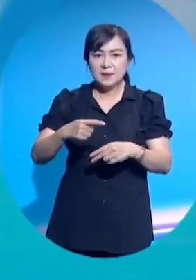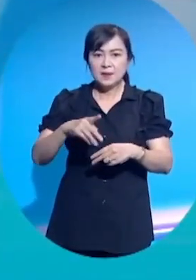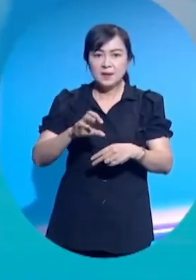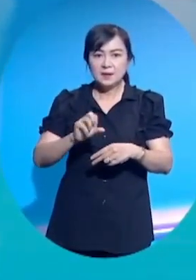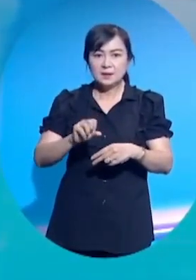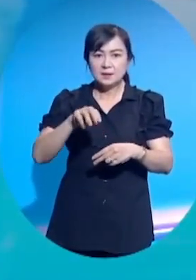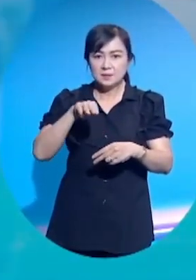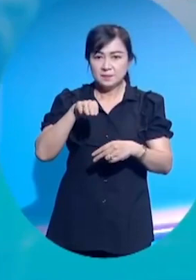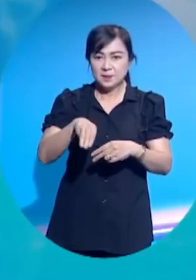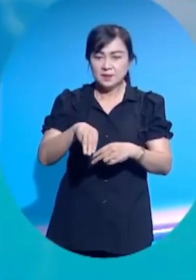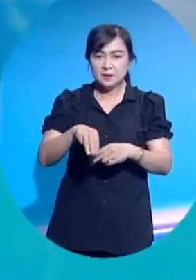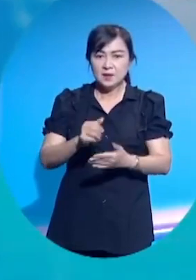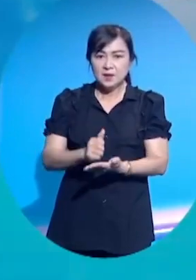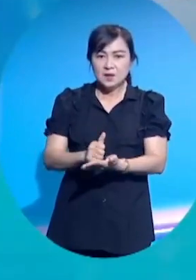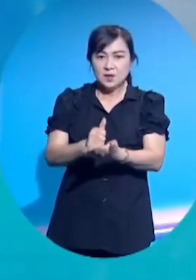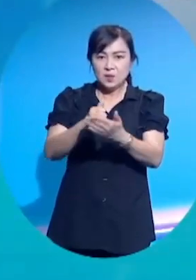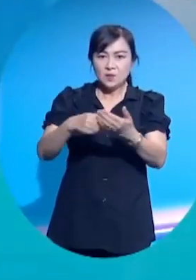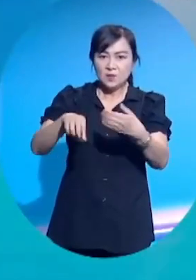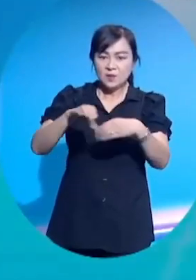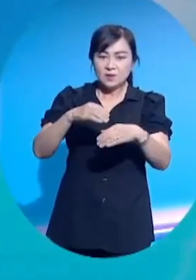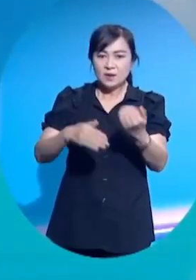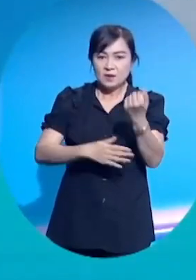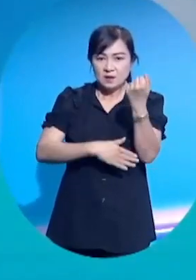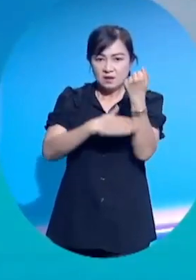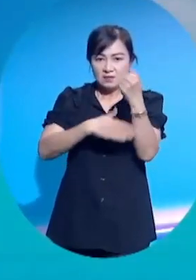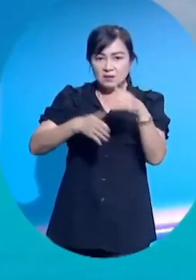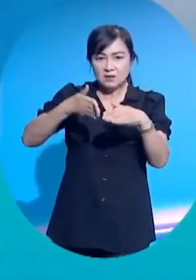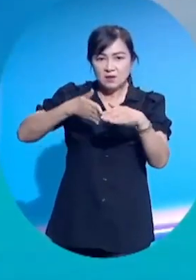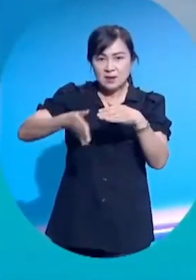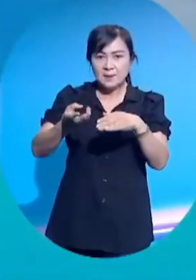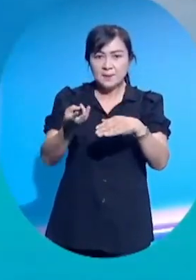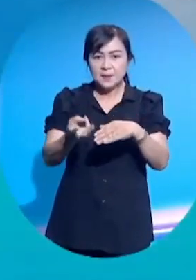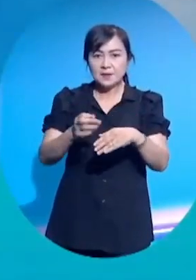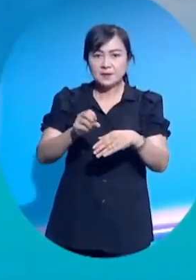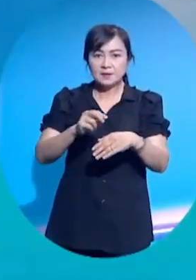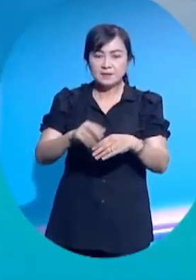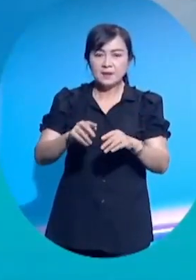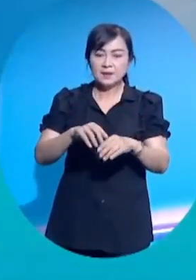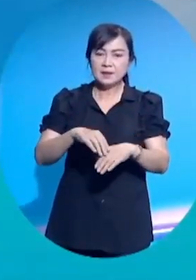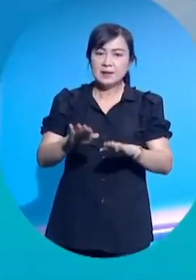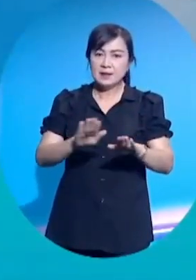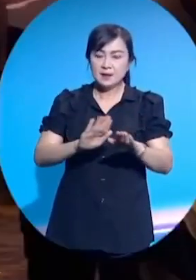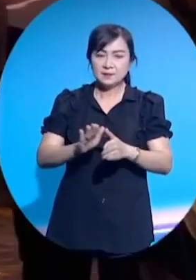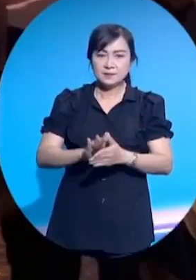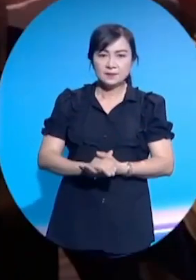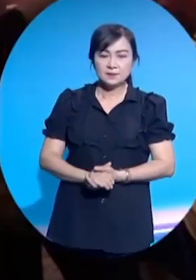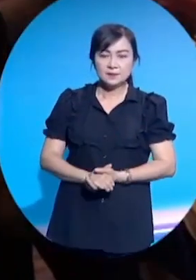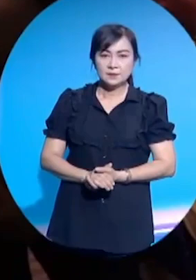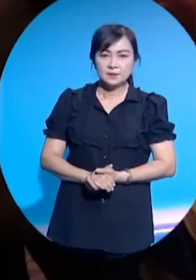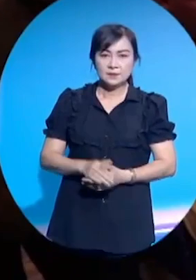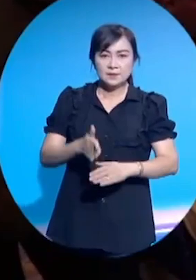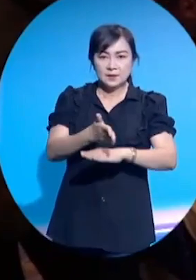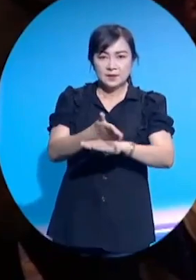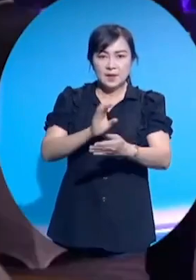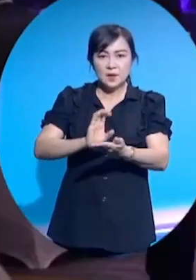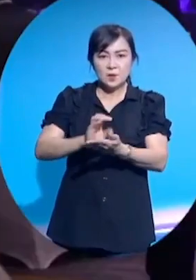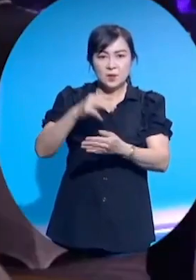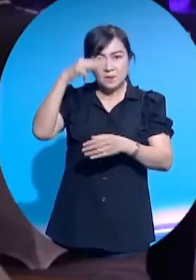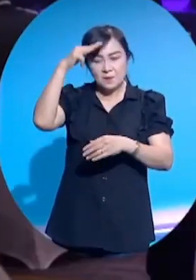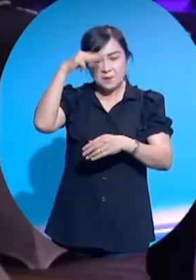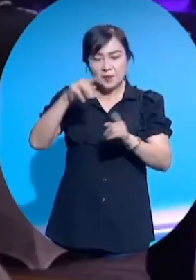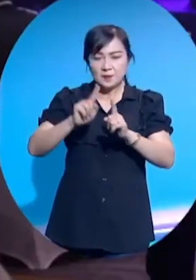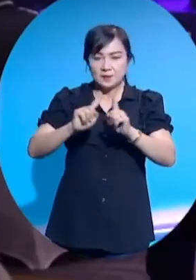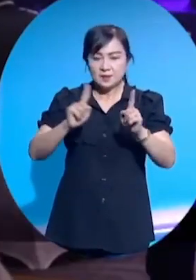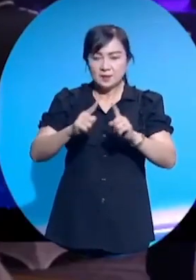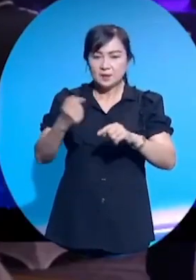Bestrazon Mix, giúp tối ưu quy trình pha chế sơn cho các cửa hàng bán lẻ và các đơn vị gia công. Với khả năng cung cấp màu sắc